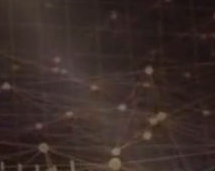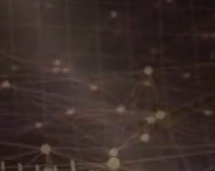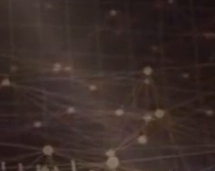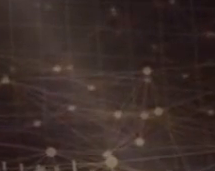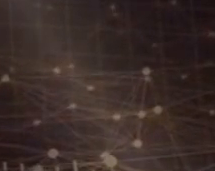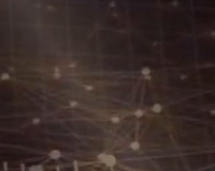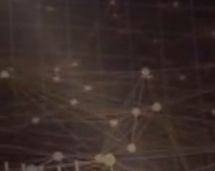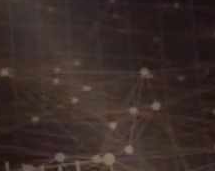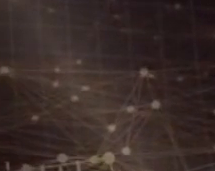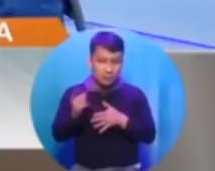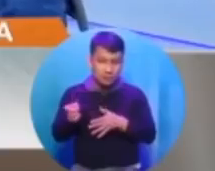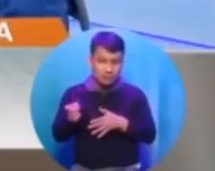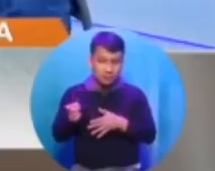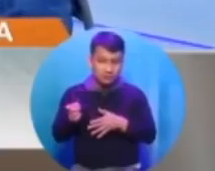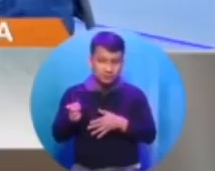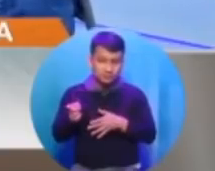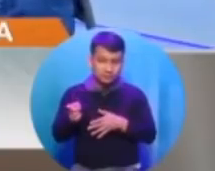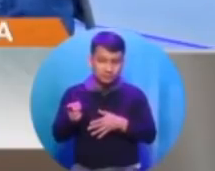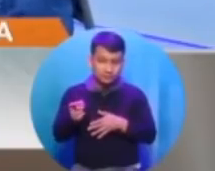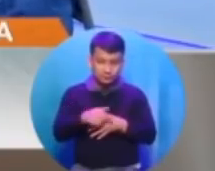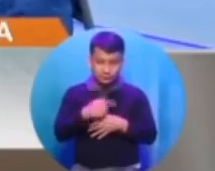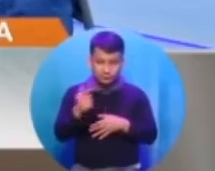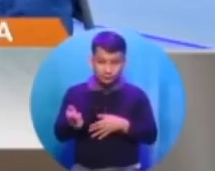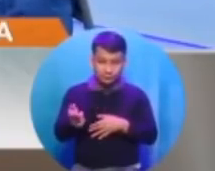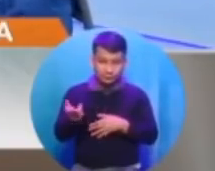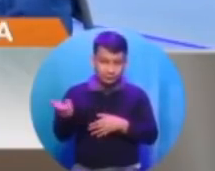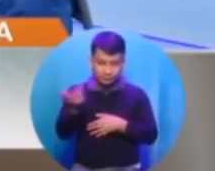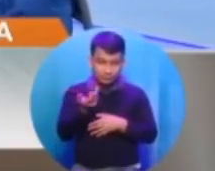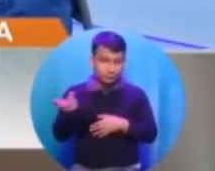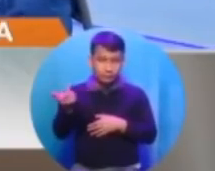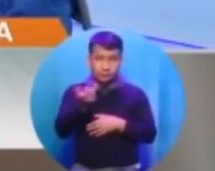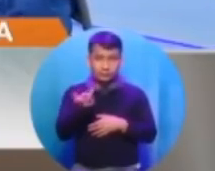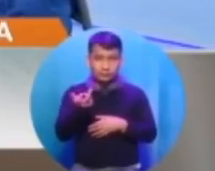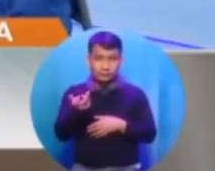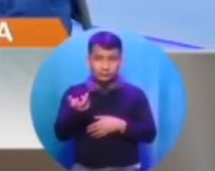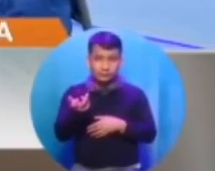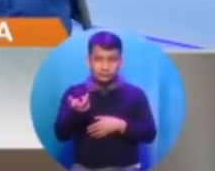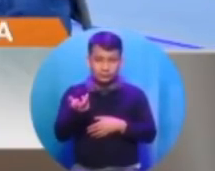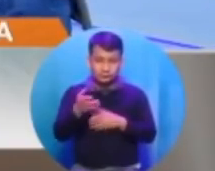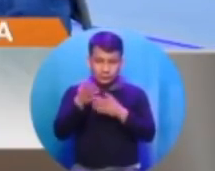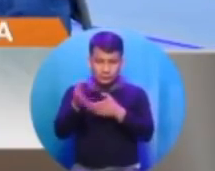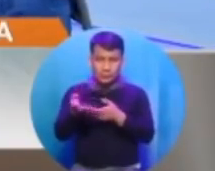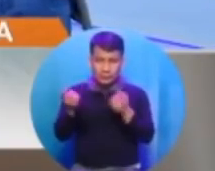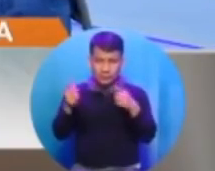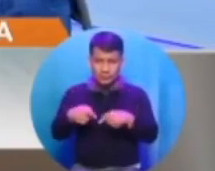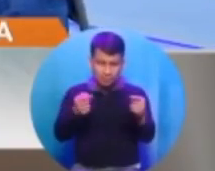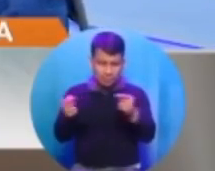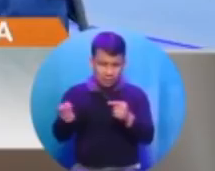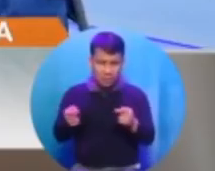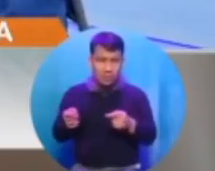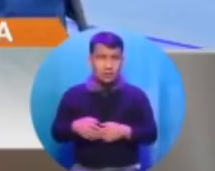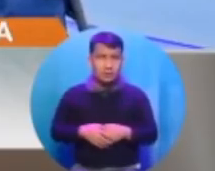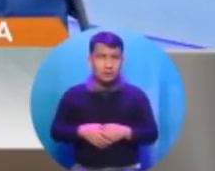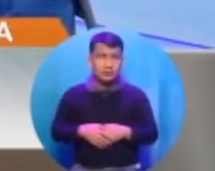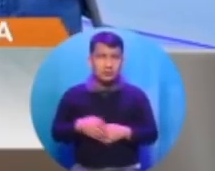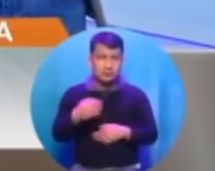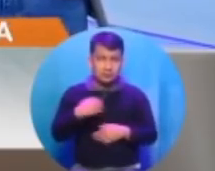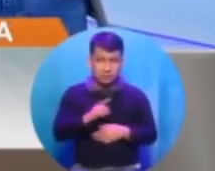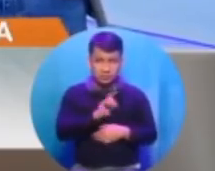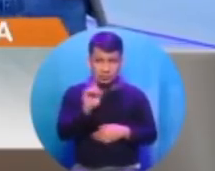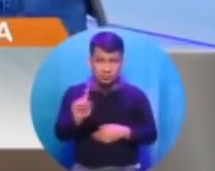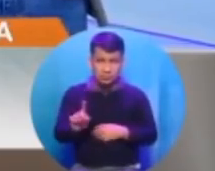kasi, nag-ano din sa kanila, nag-away-away na rin daw sila doon sa bahay. Ah, nakisama parang,